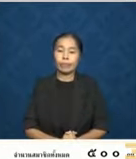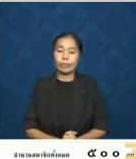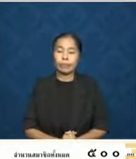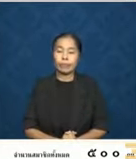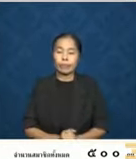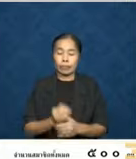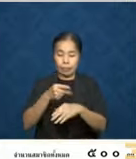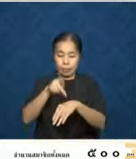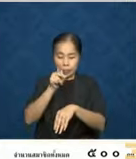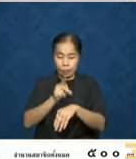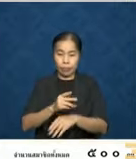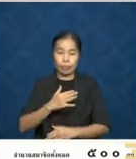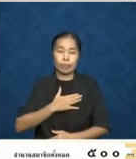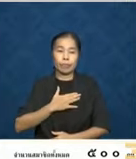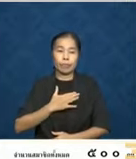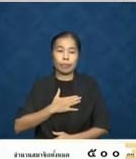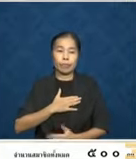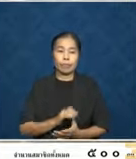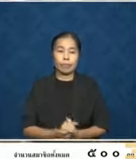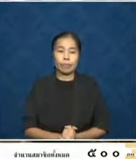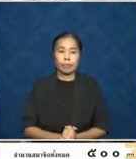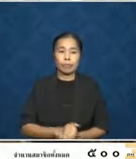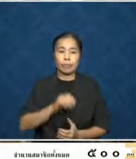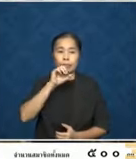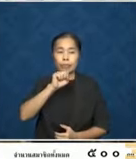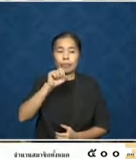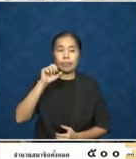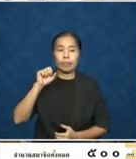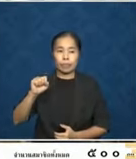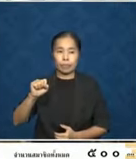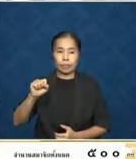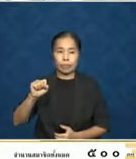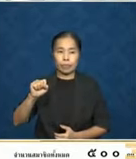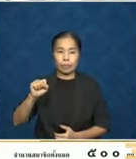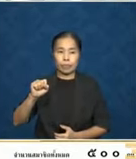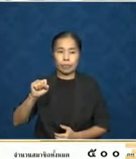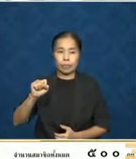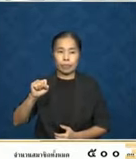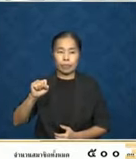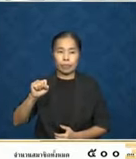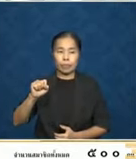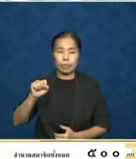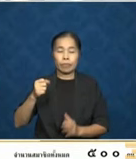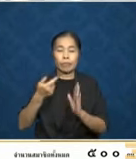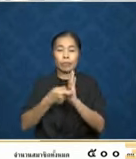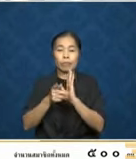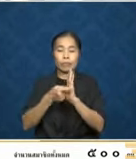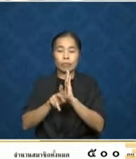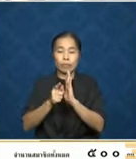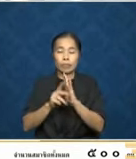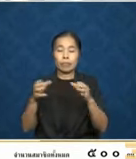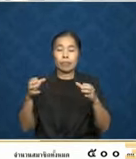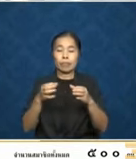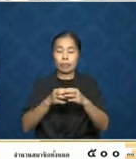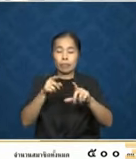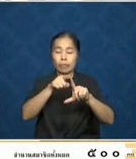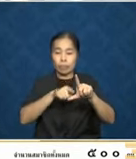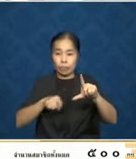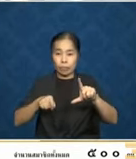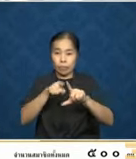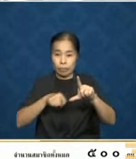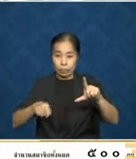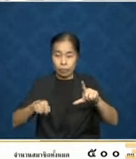ที่เคารพครับกับผมอิทธิพลชนทลาสิริครับสมาชิกสภาผู้แทนราษฎรจังหวัดขอนแก่นพรรคก้าวไกลครับผม